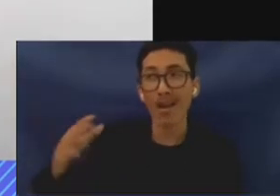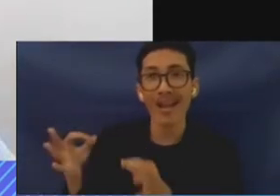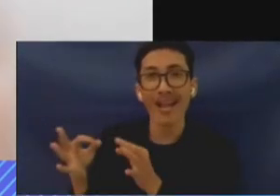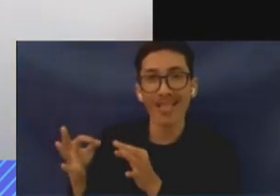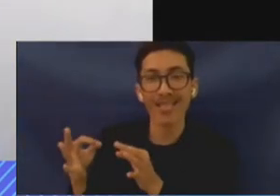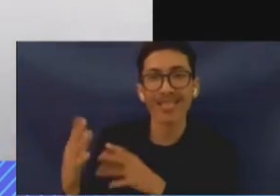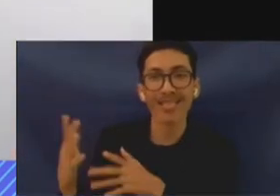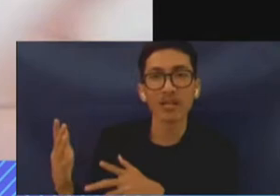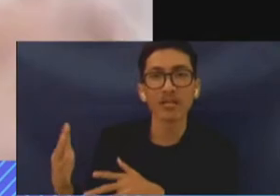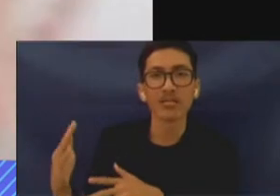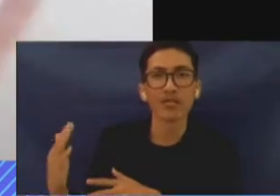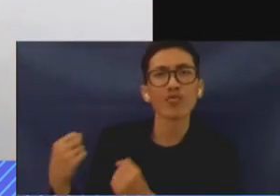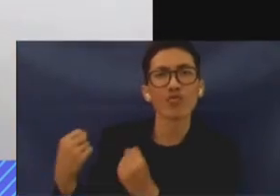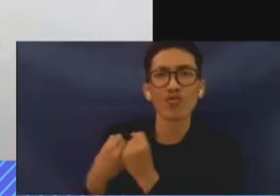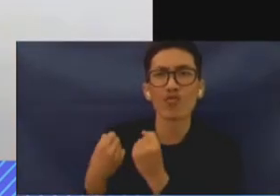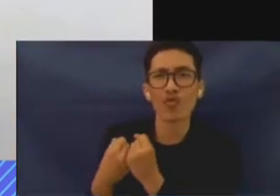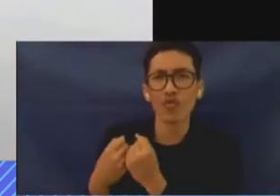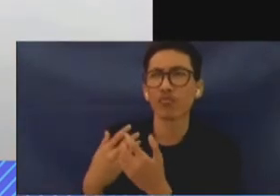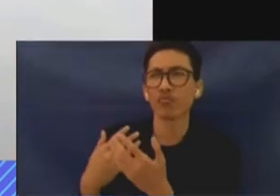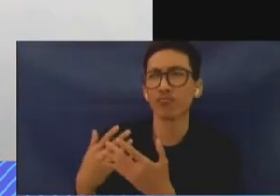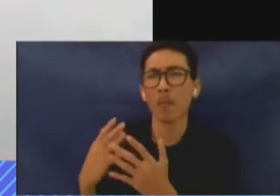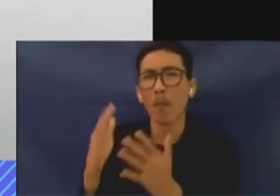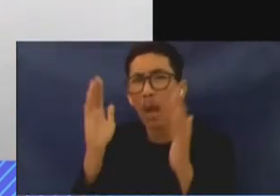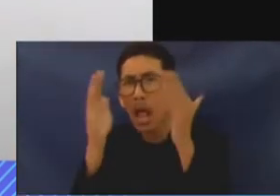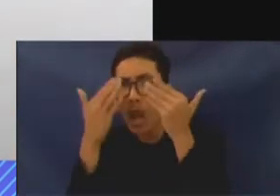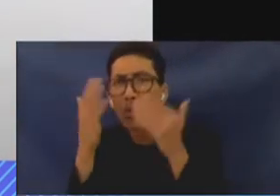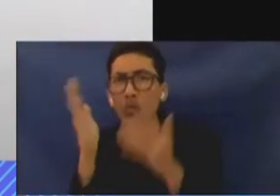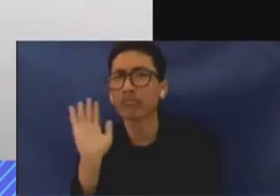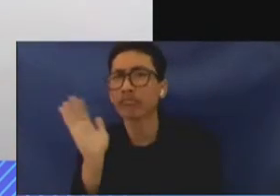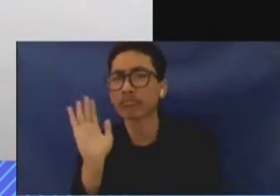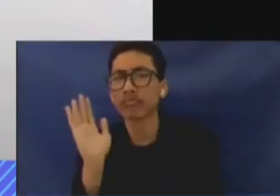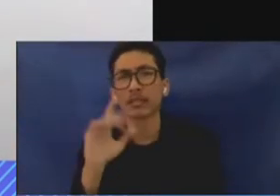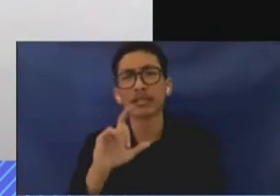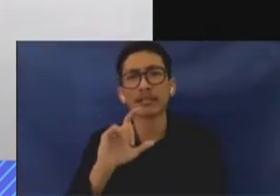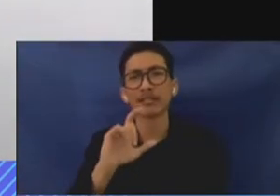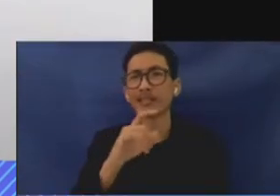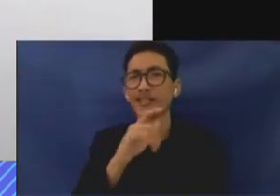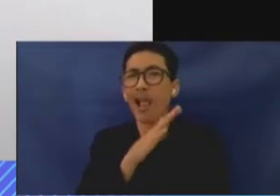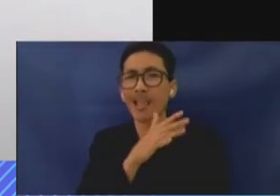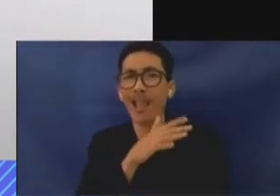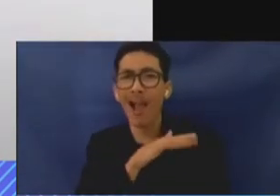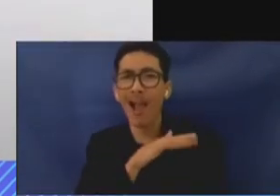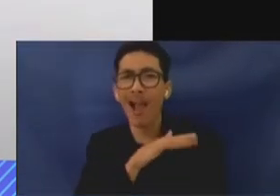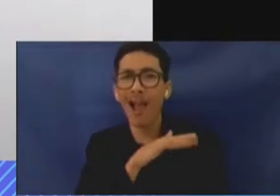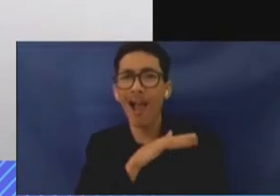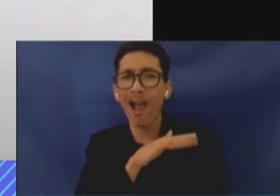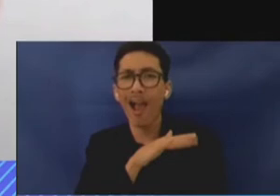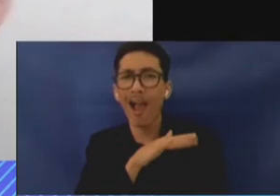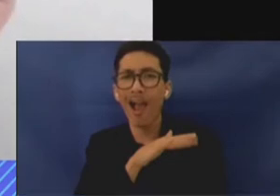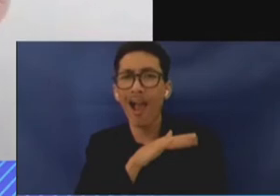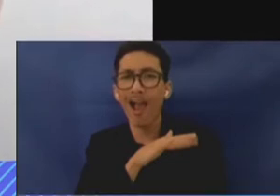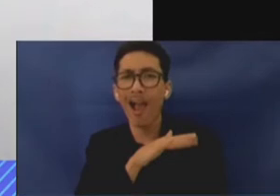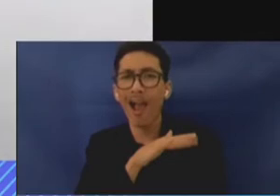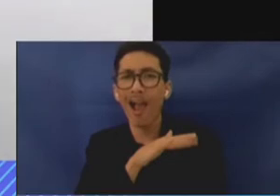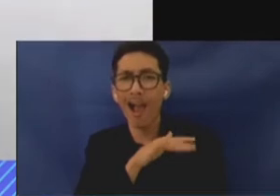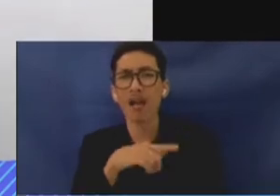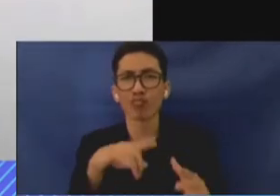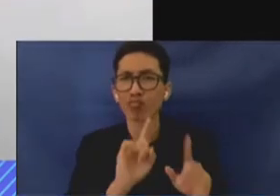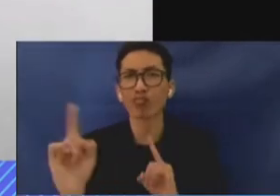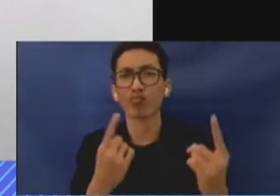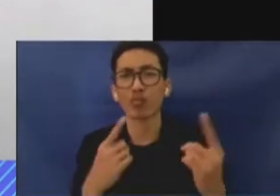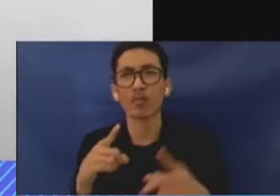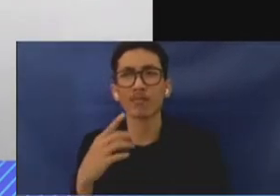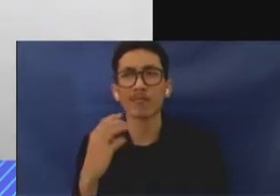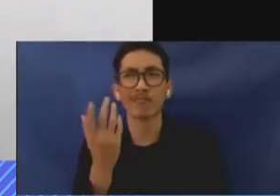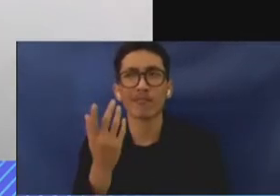tetap dibawa keluar. Jadi pada usia 5 bulan itu dia udah pakai alat bantu dengar. Kan bayi itu mencolok banget kan gitu ya. Oh, itu kok bayinya kecil-kecil udah